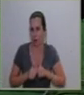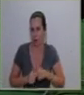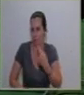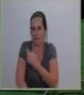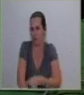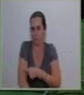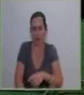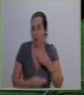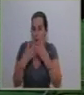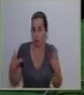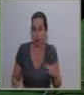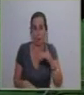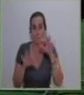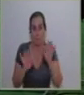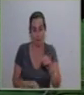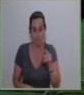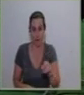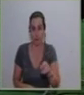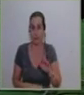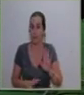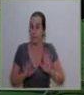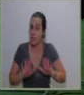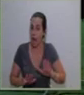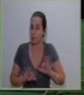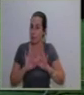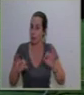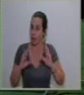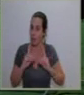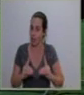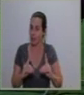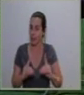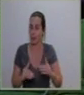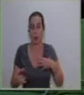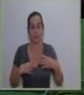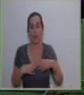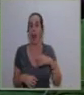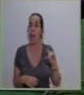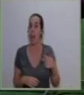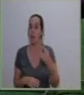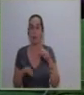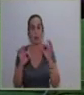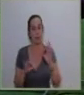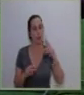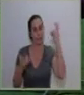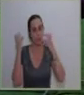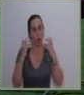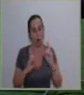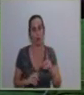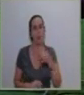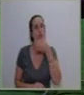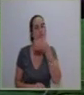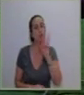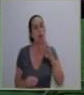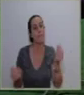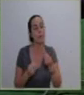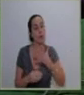מפוספס כזה. לא משנה, נואל, אז באמת את יחסית בתחילת הדרך של המשחק, למרות שבאמת יש לך רקורד מדהים. האם יש עוד